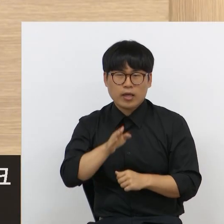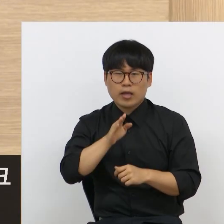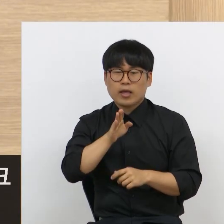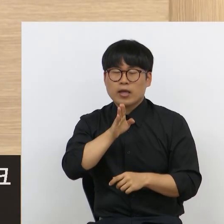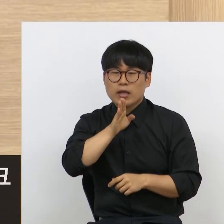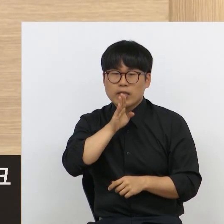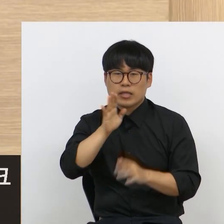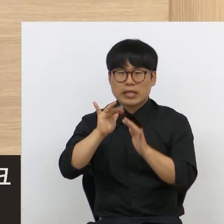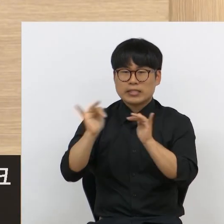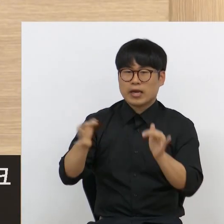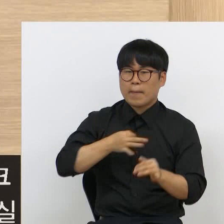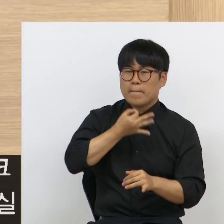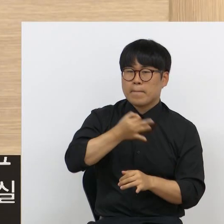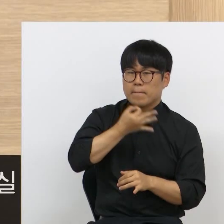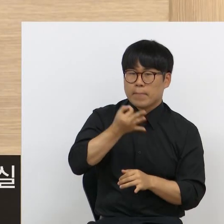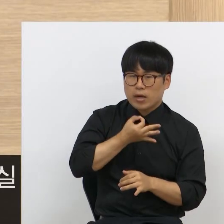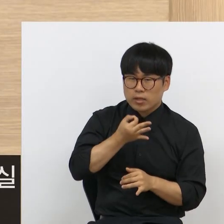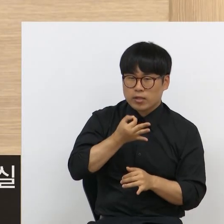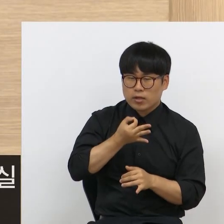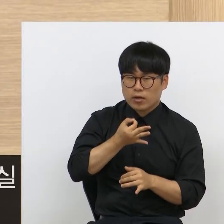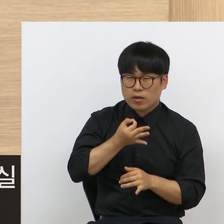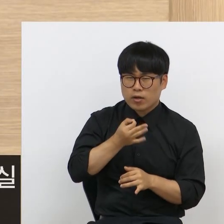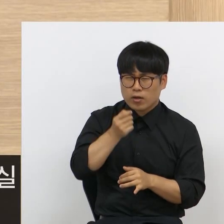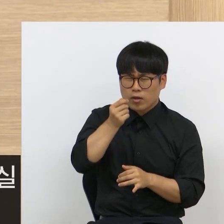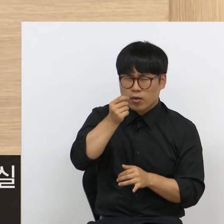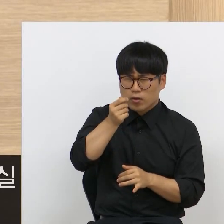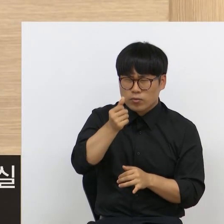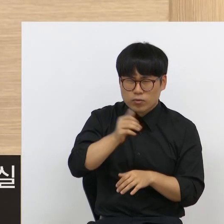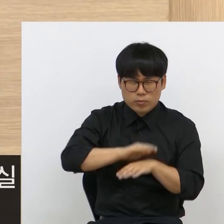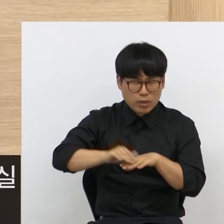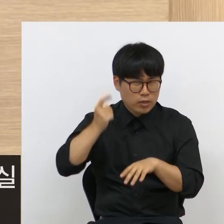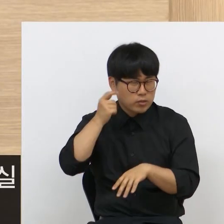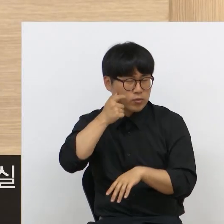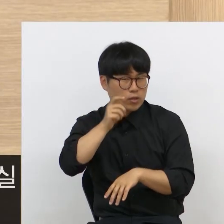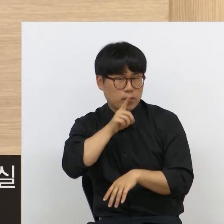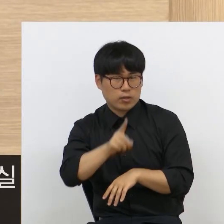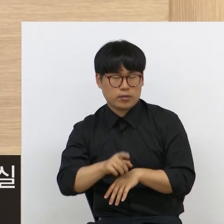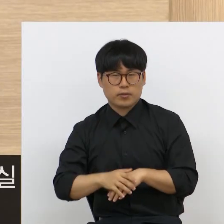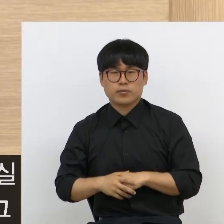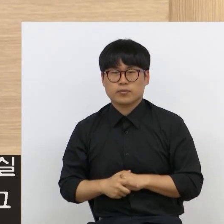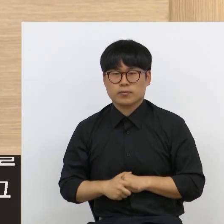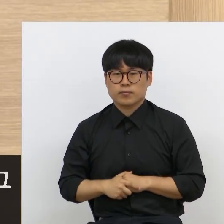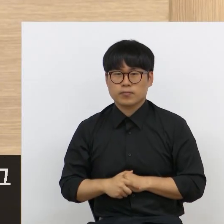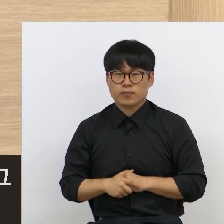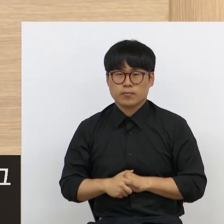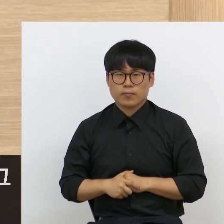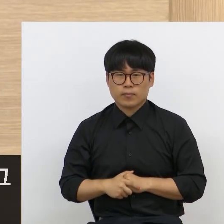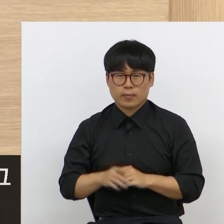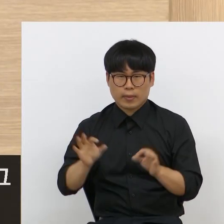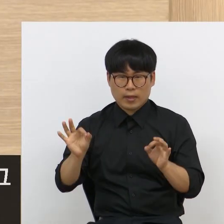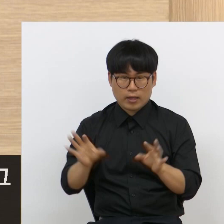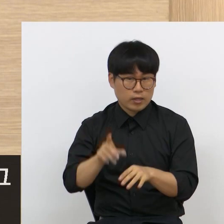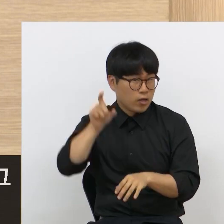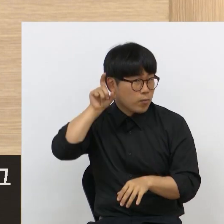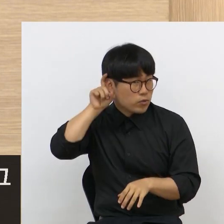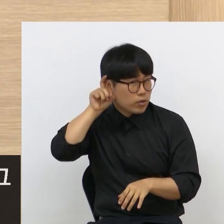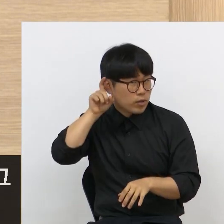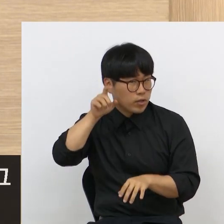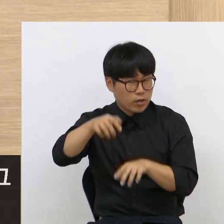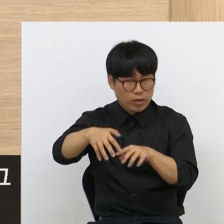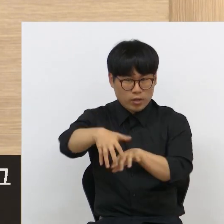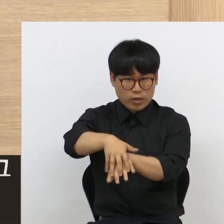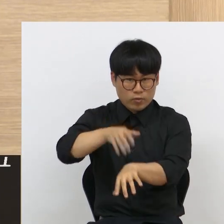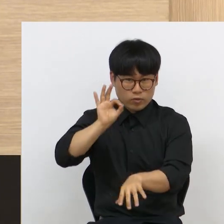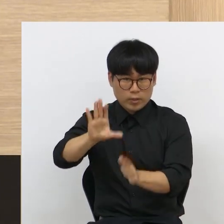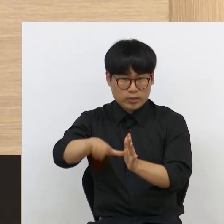사람 목소리에 대한 부분은 많이 깨져서 들리는 그런 결과를 가지게 됩니다. 간략히 보청기를 보여드리면 보청기는 세